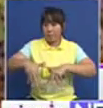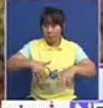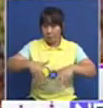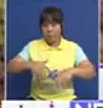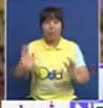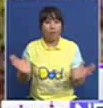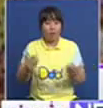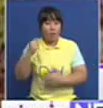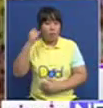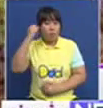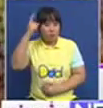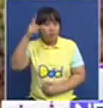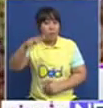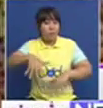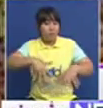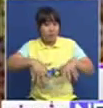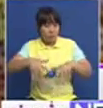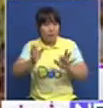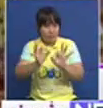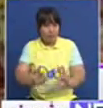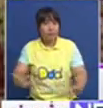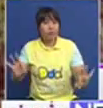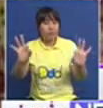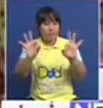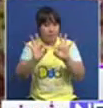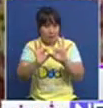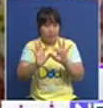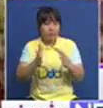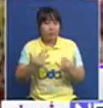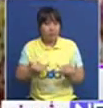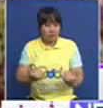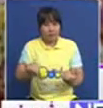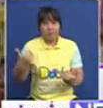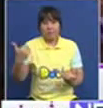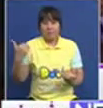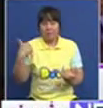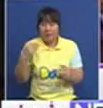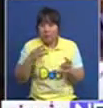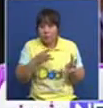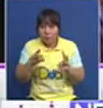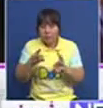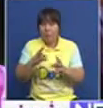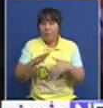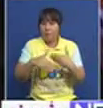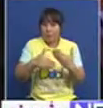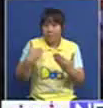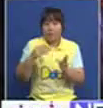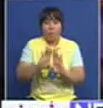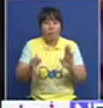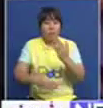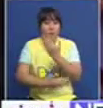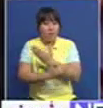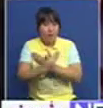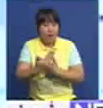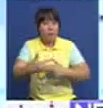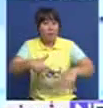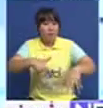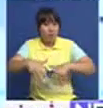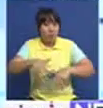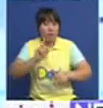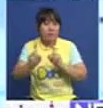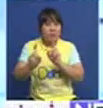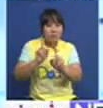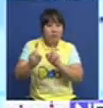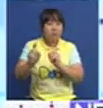ความเข้าใจแก่ประชาชนถือว่าเป็นเรื่องสำคัญซึ่งขณะนี้มีการสร้างช่องทางรวมถึงเปิดโอกาสให้ประชาชนได้สอบถาม